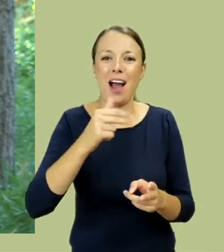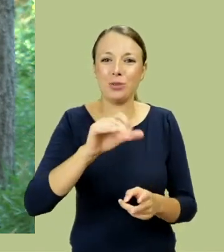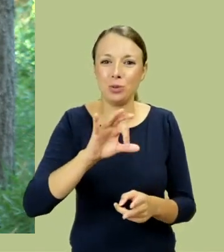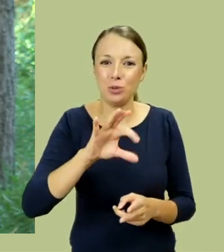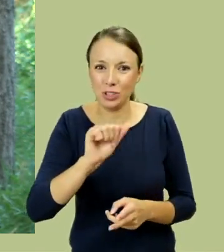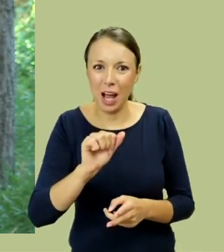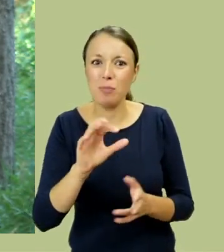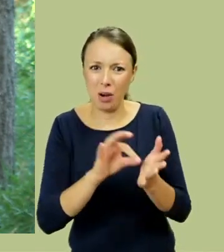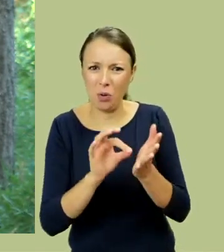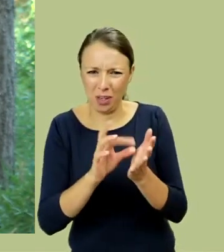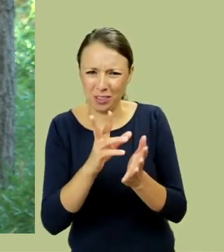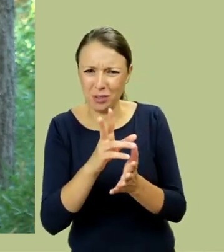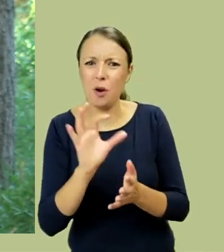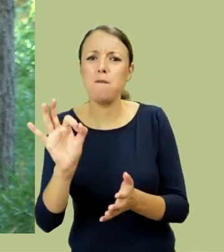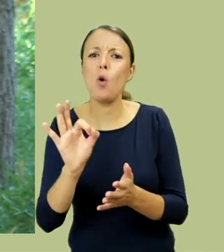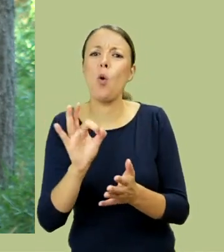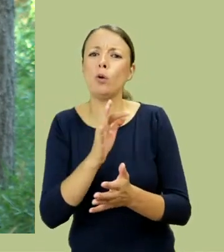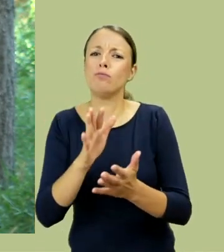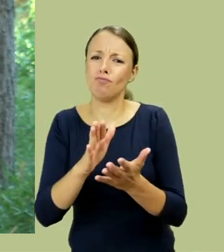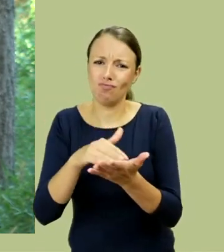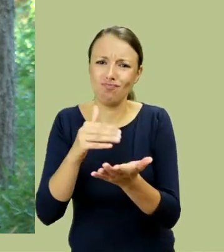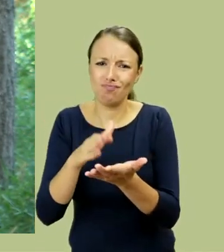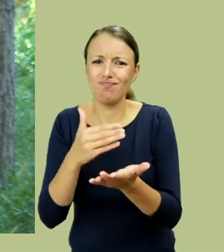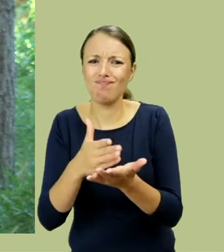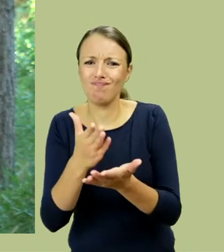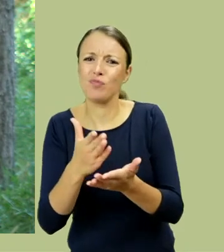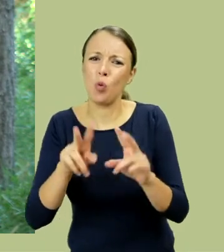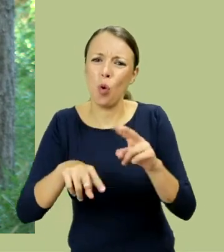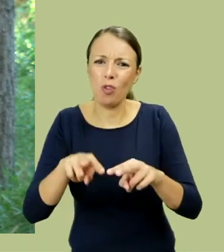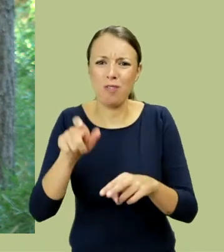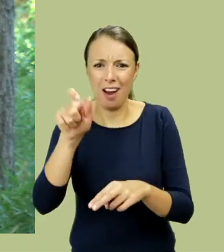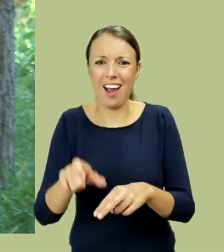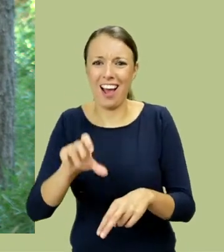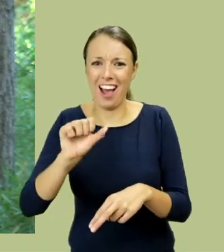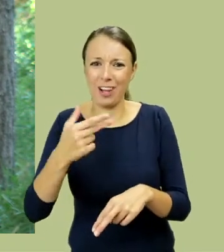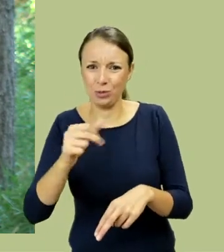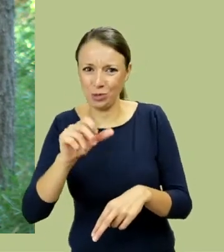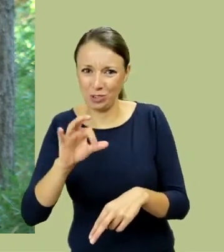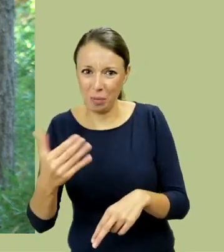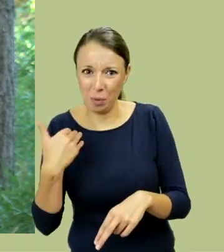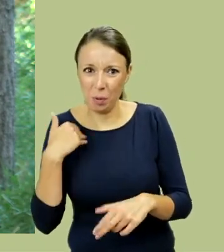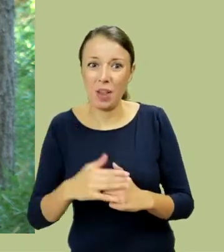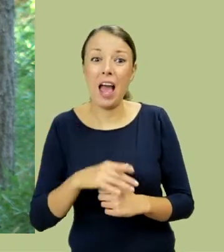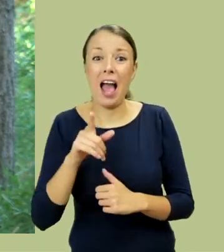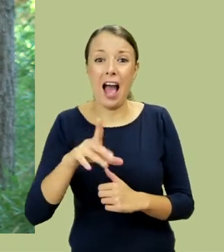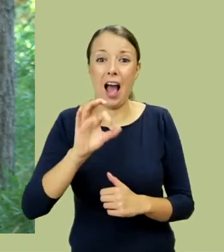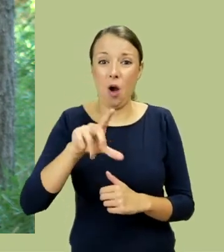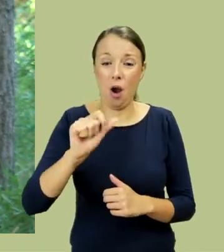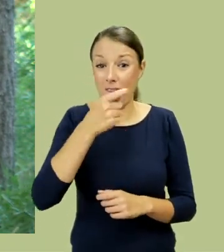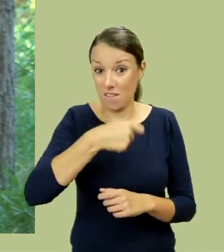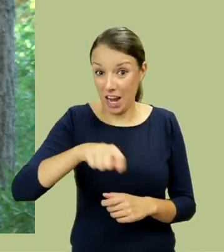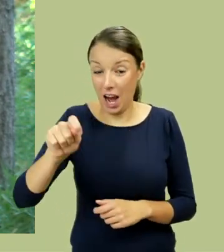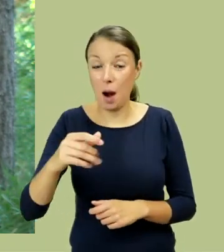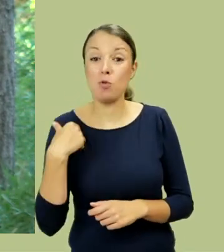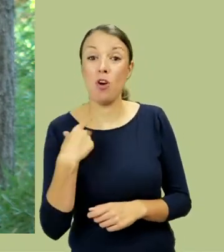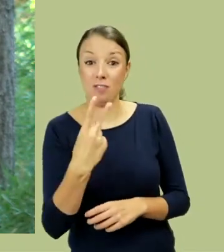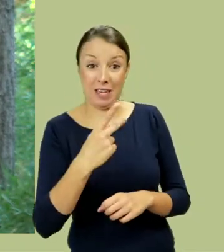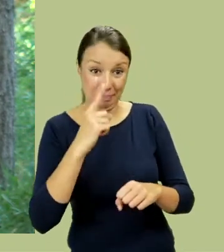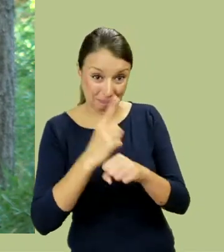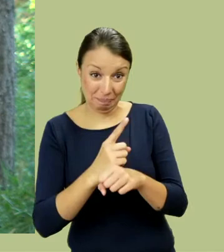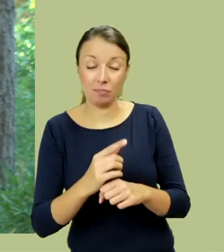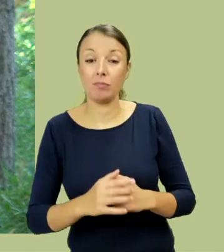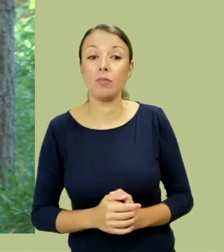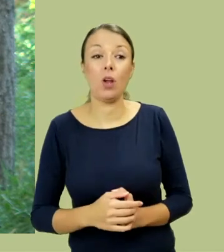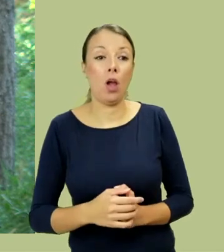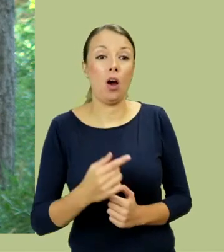służącą. I wyjeżdżała mając dwa postanowienia. Powiedziała, obiecała to babce, obiecała